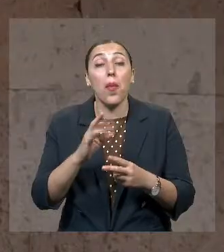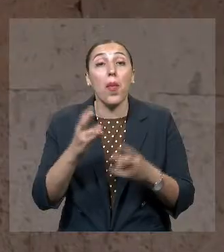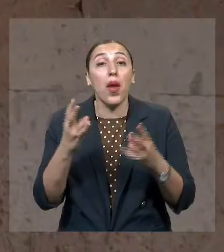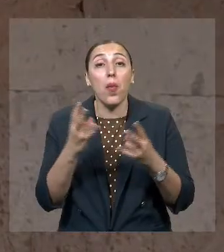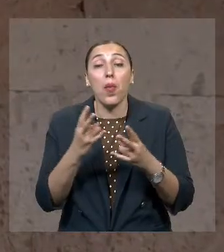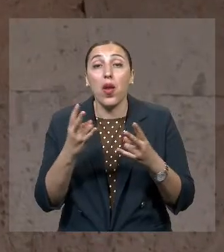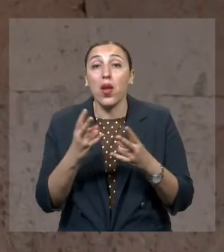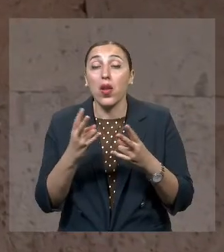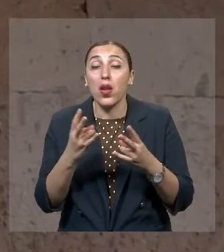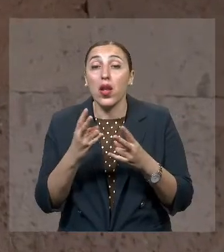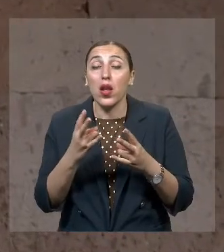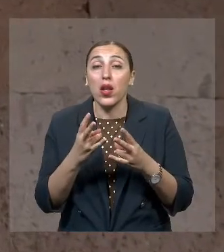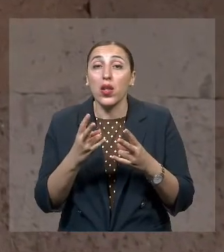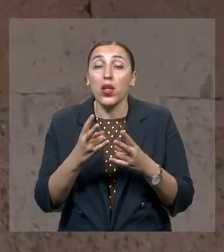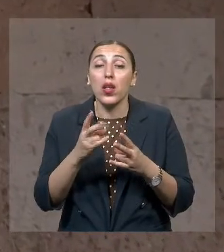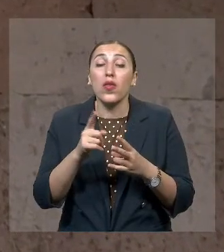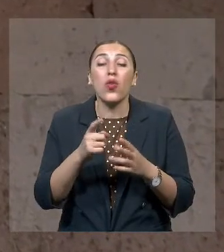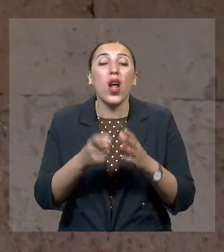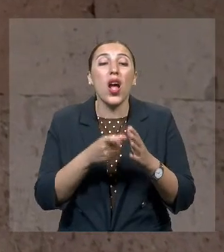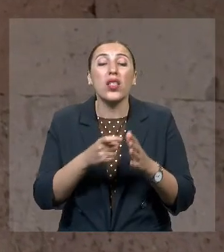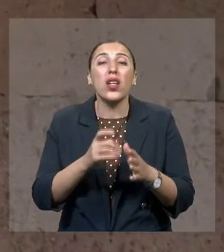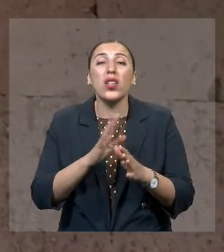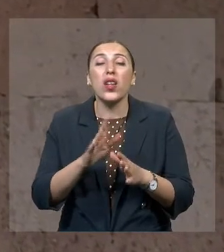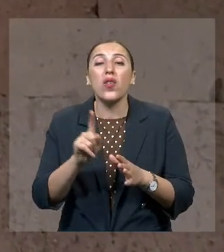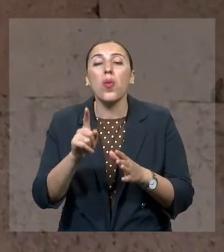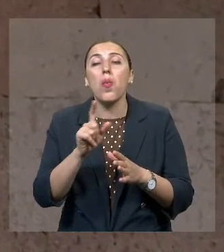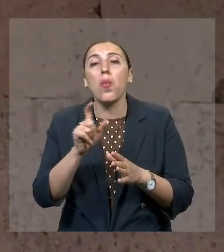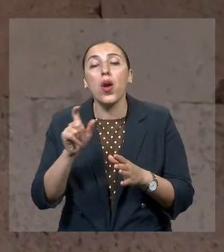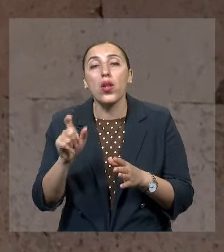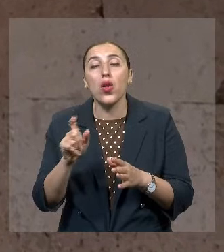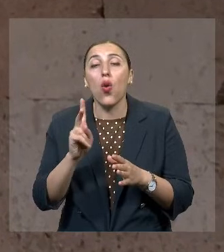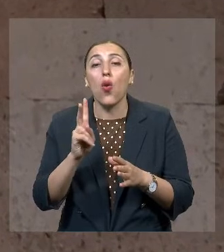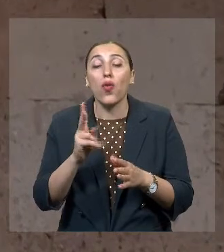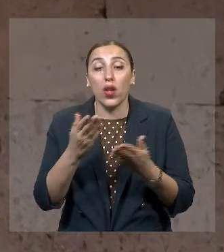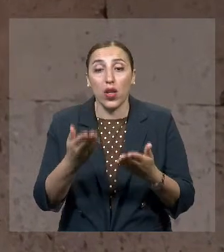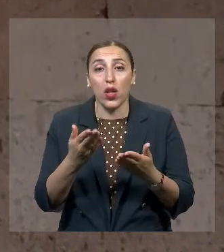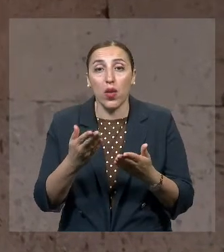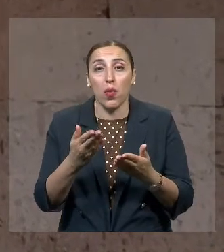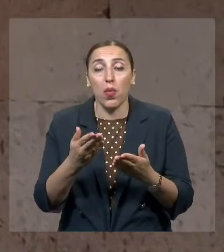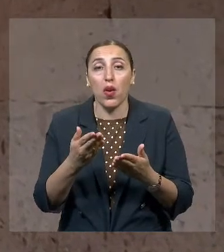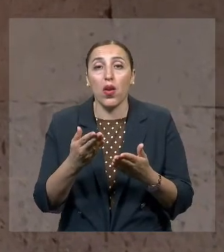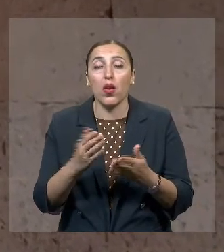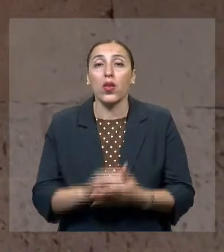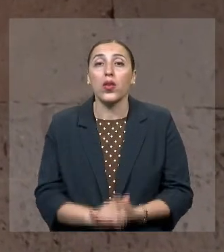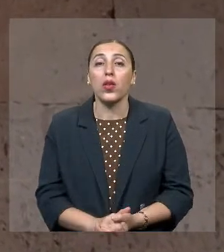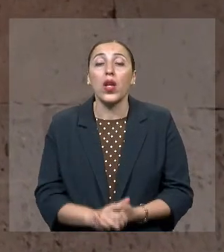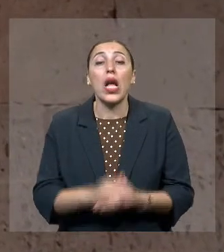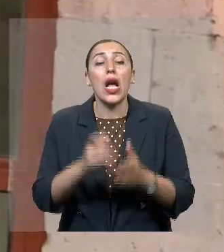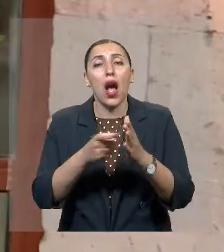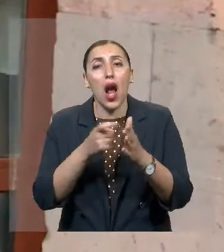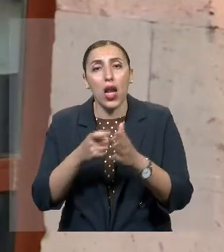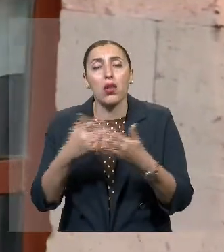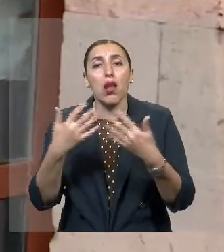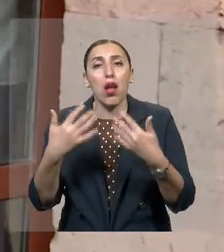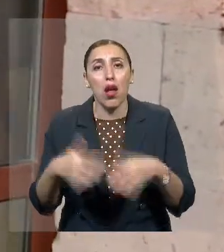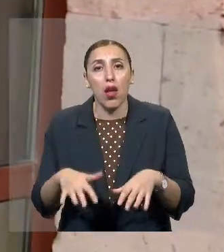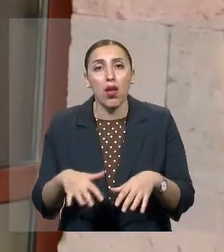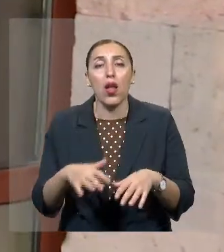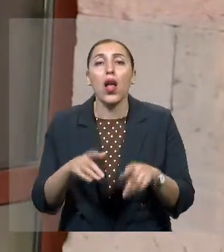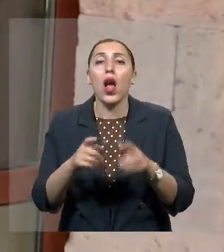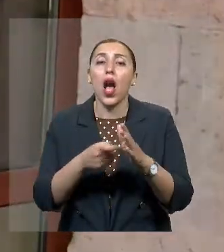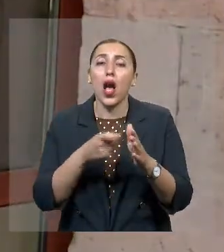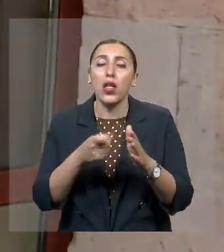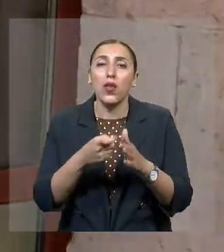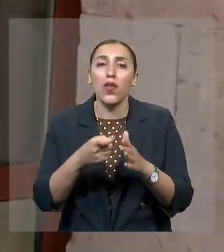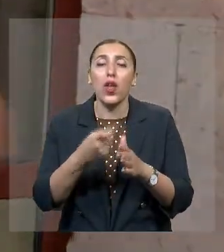է դեռևս շահարցակված, վկաներ չարցակված ամբաստանյաներ, որոնք այս պահի դրությամբ ամբլականները ամբողջությամբ հարցակվել են, հարցակվել